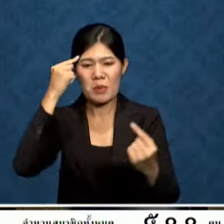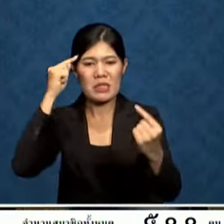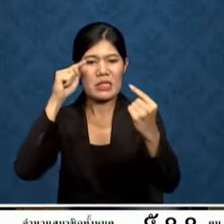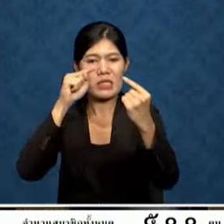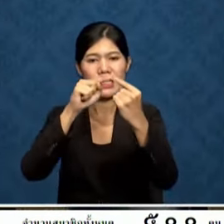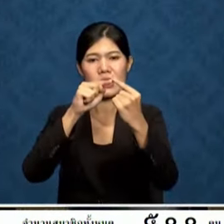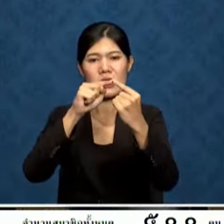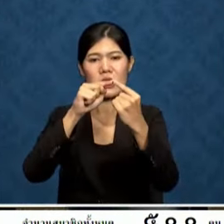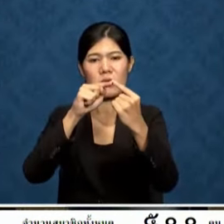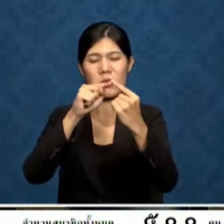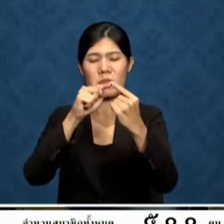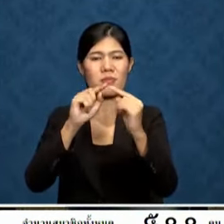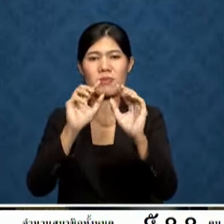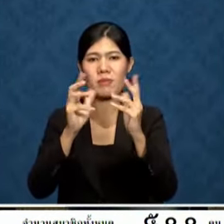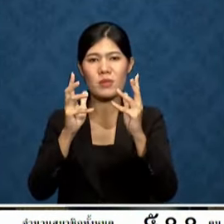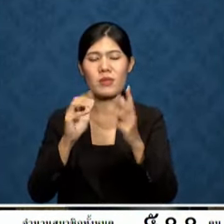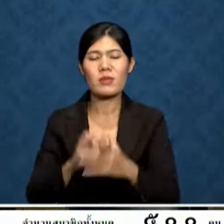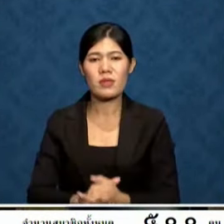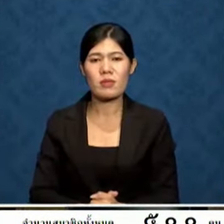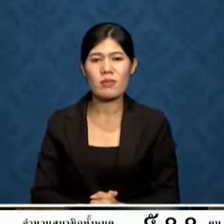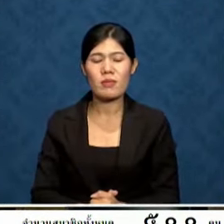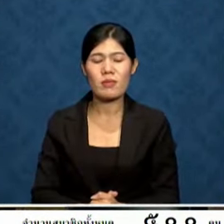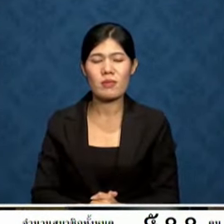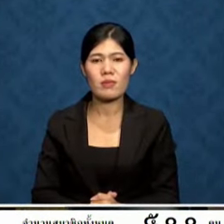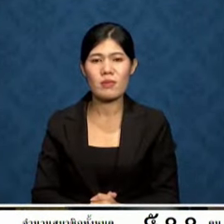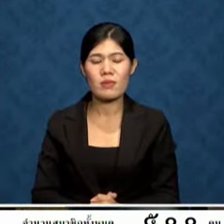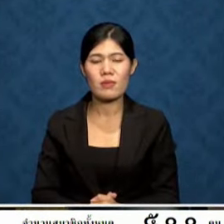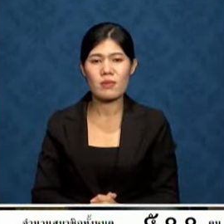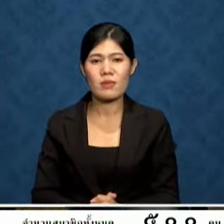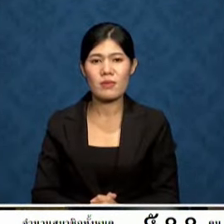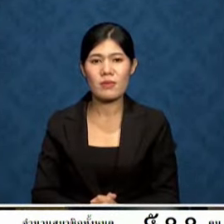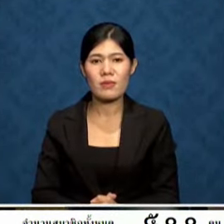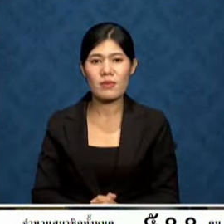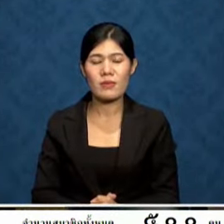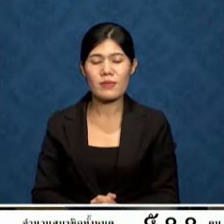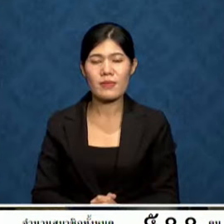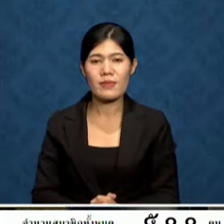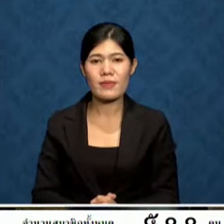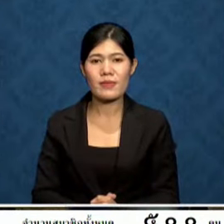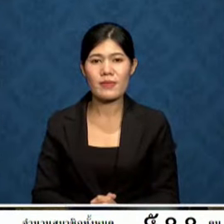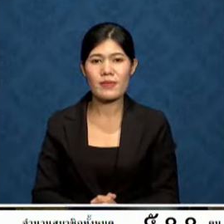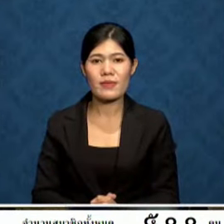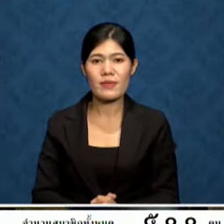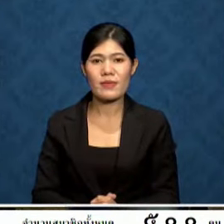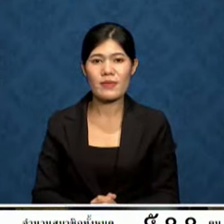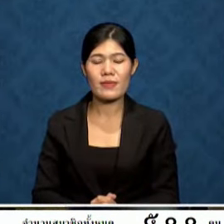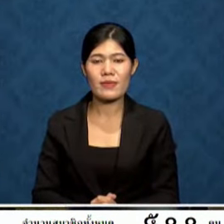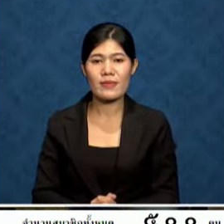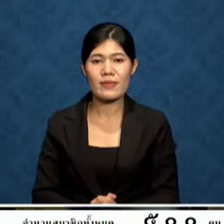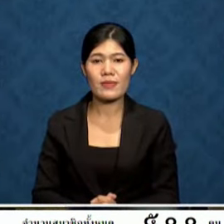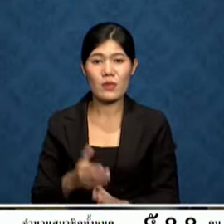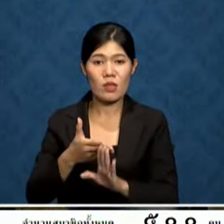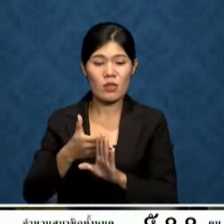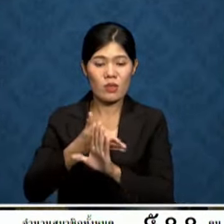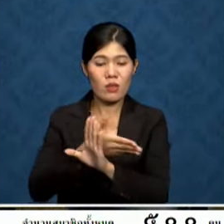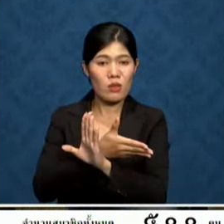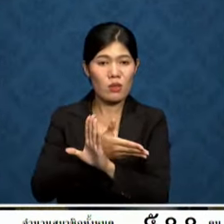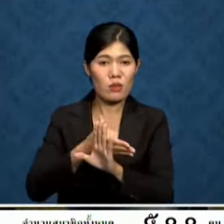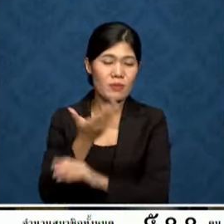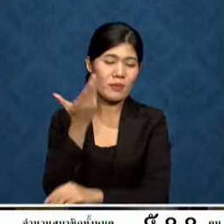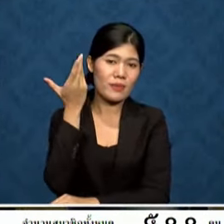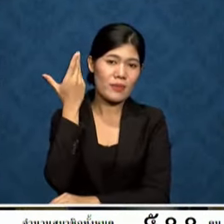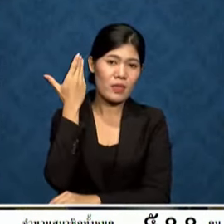จริงๆแล้วน่าสนใจครับก่อนงบประมาณก่อนหน้า